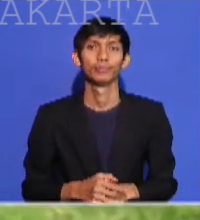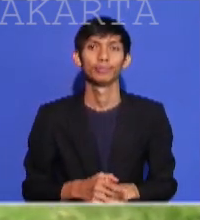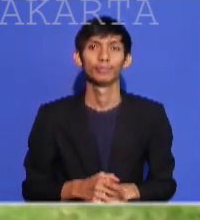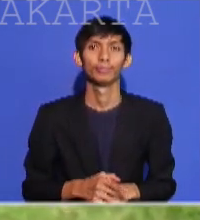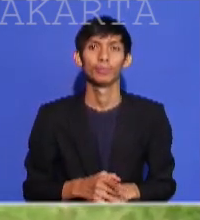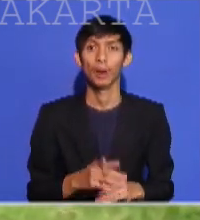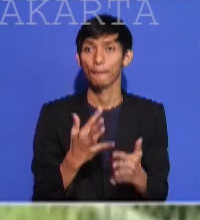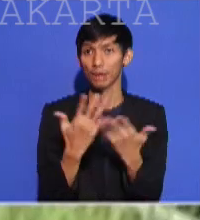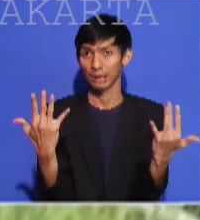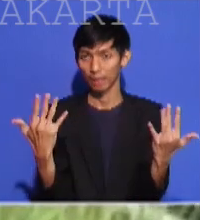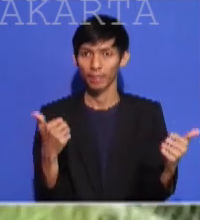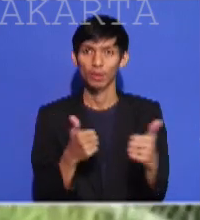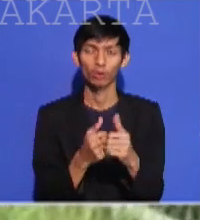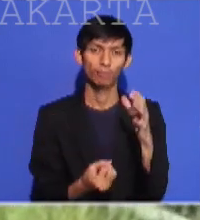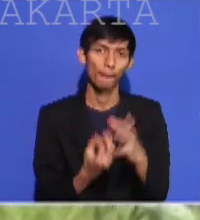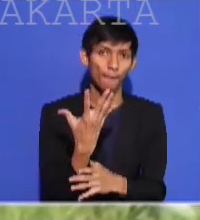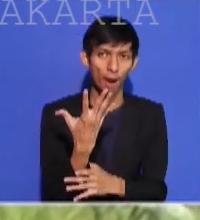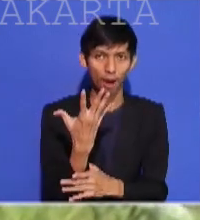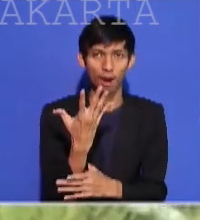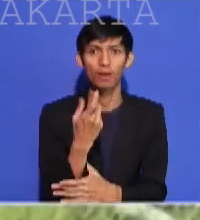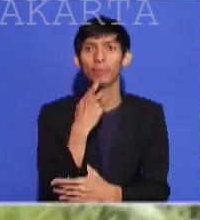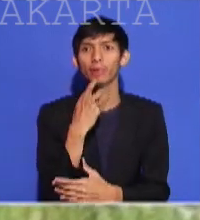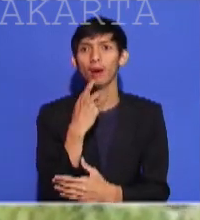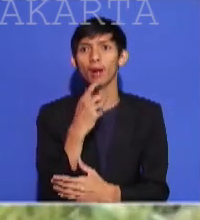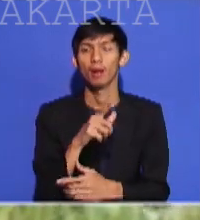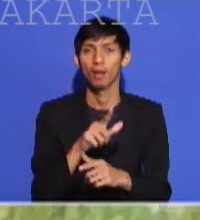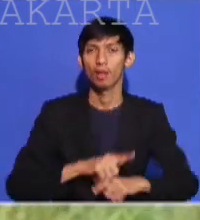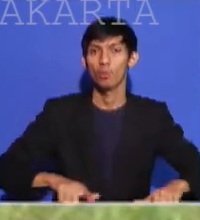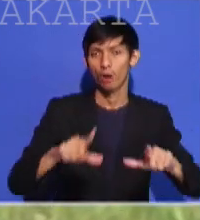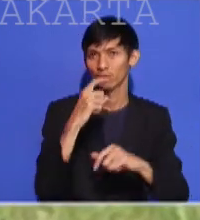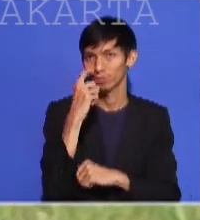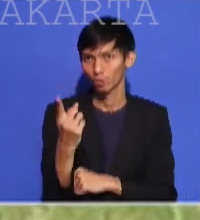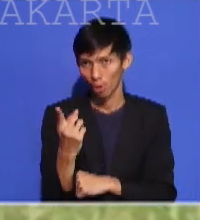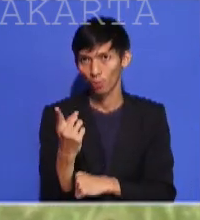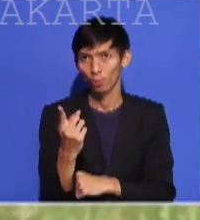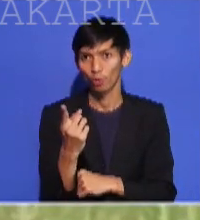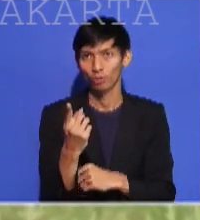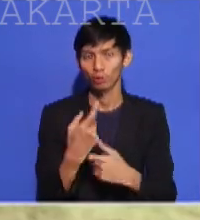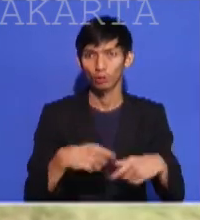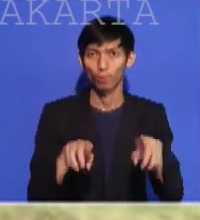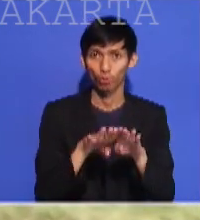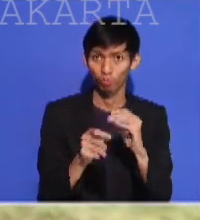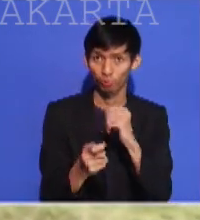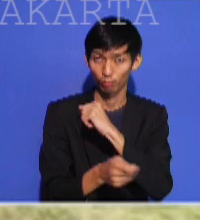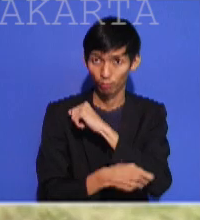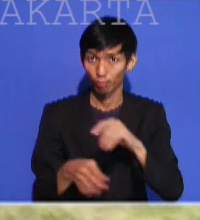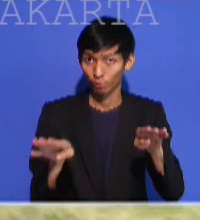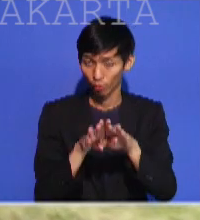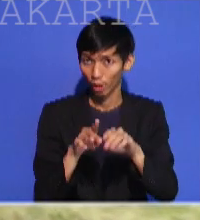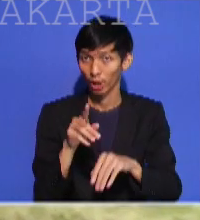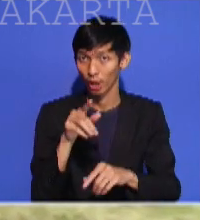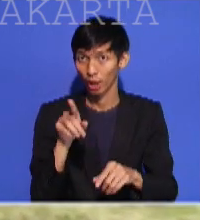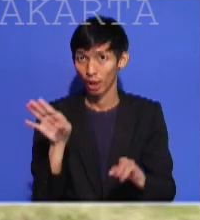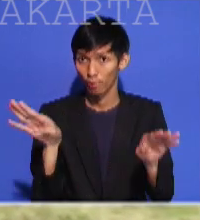ngemonah lingkungan Tempuran Opak Oyo waleh. Ing papan menika menawi setulan minggu dados jujukan kathah tiyang ingkang badhe